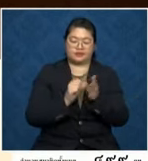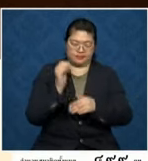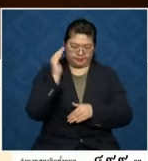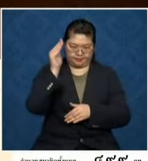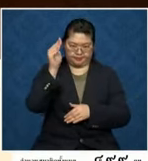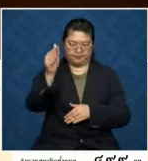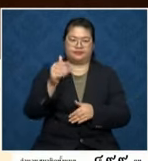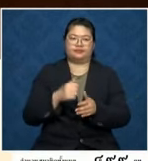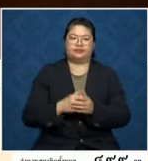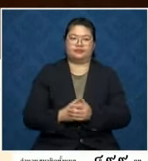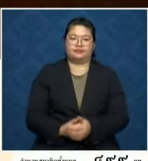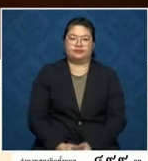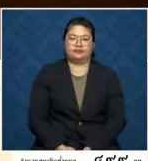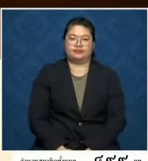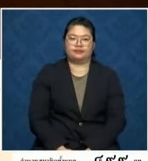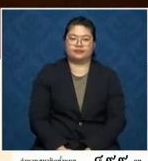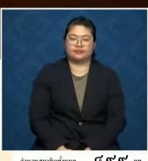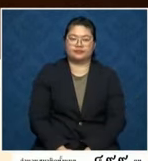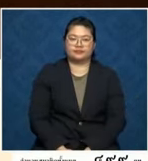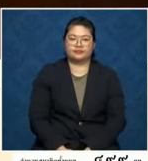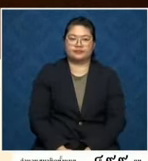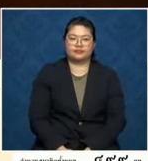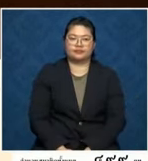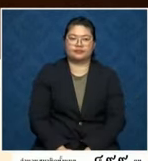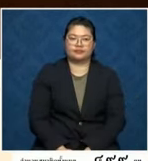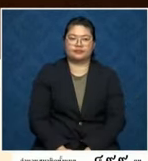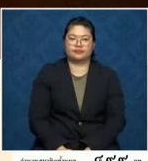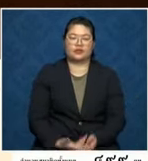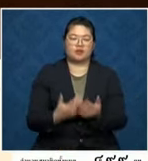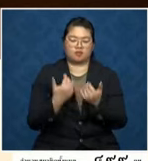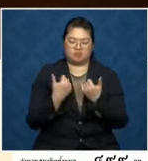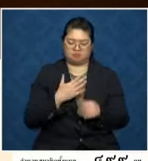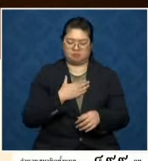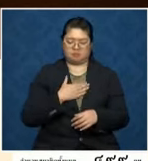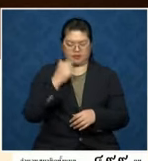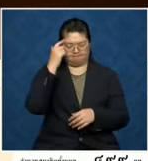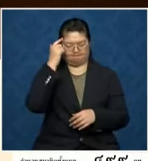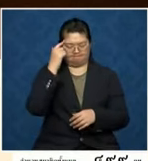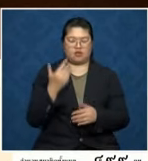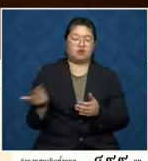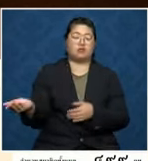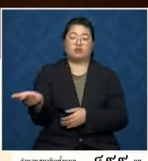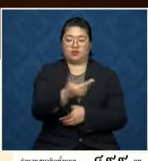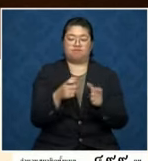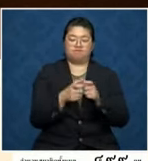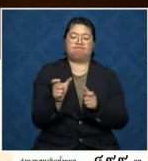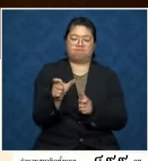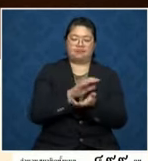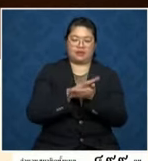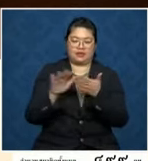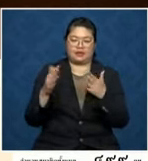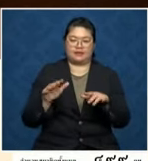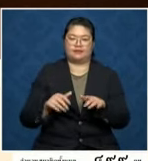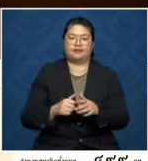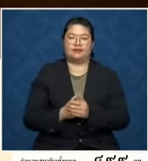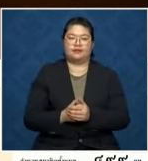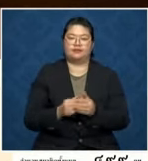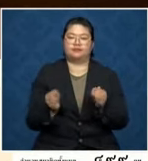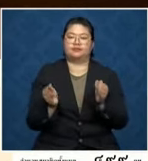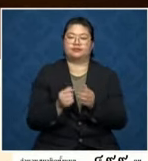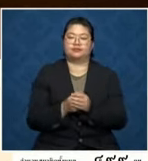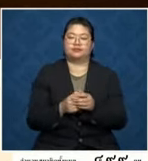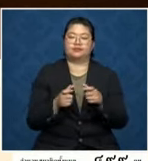ของท่านคุณครูมานิตนะครับครับผมคิดว่าตอนนี้เราแสดงตนกันเรียบร้อยแล้วนะครับผมขอปิด